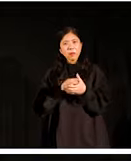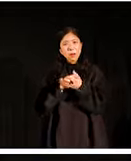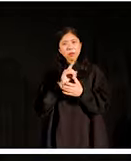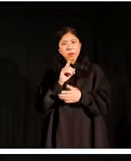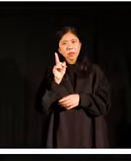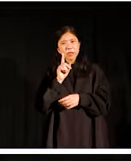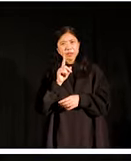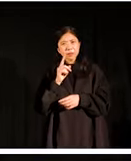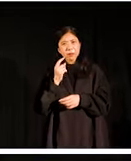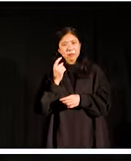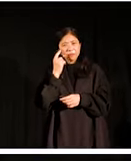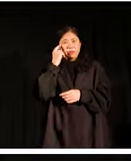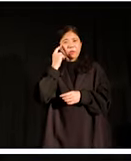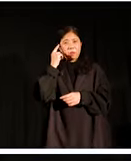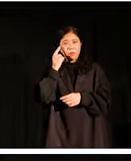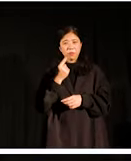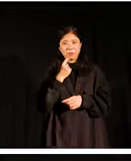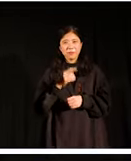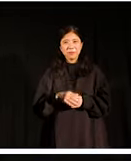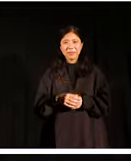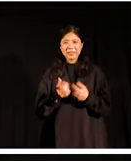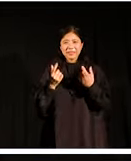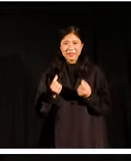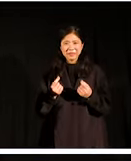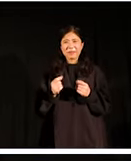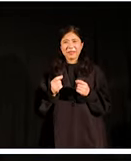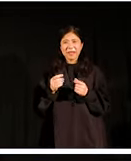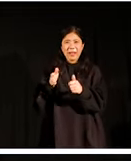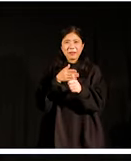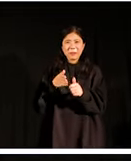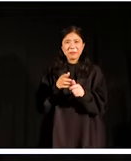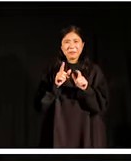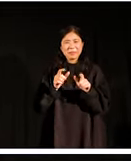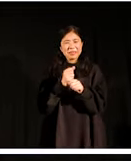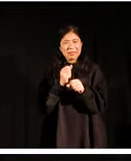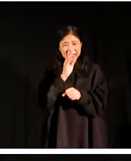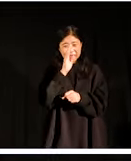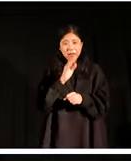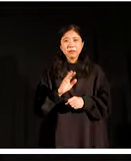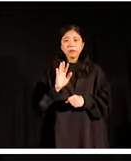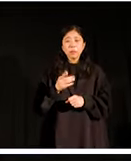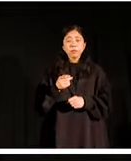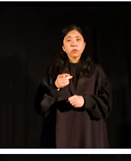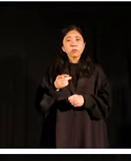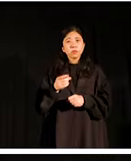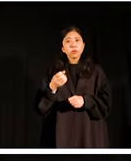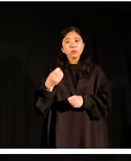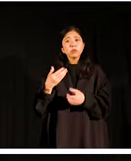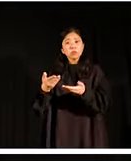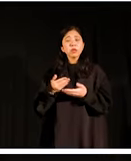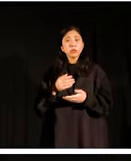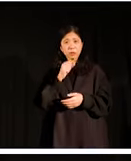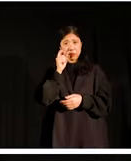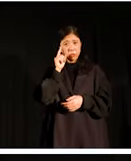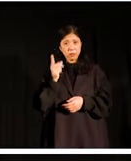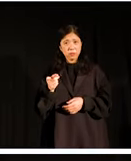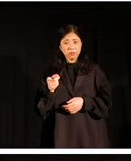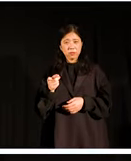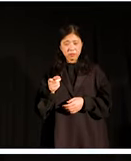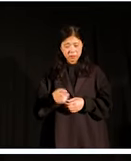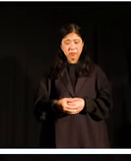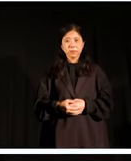けどもなかなかこう的確なあれができなくてでも嬉しいですそう思ってそう思ってくださる意思は